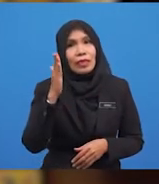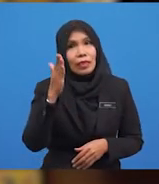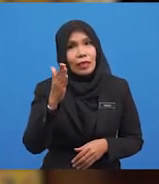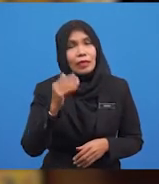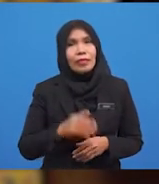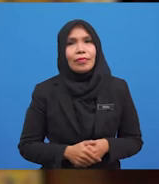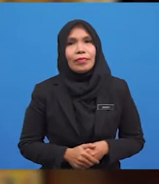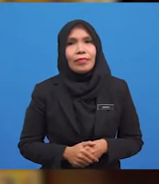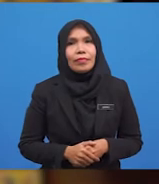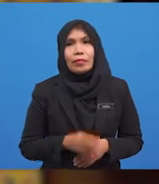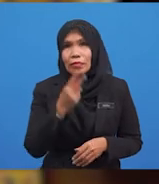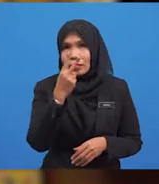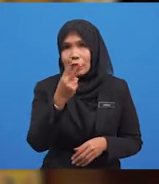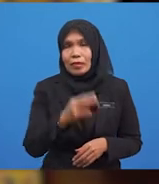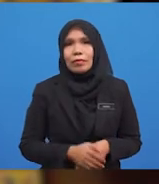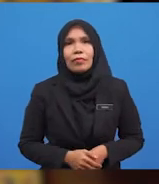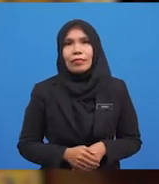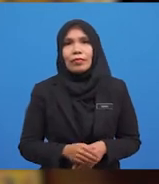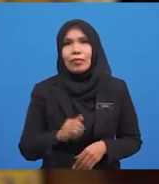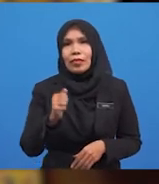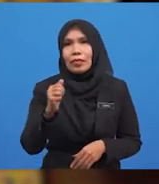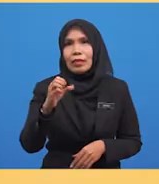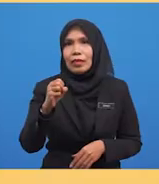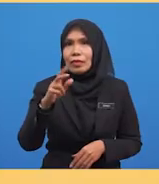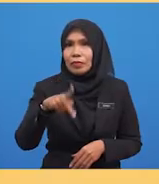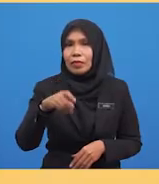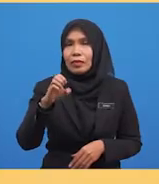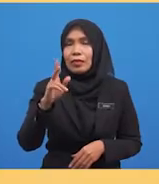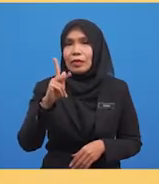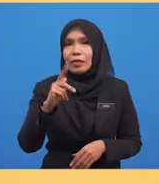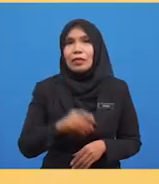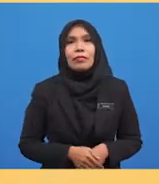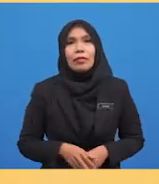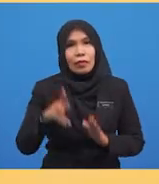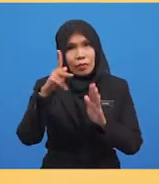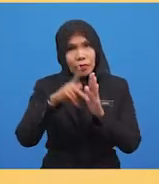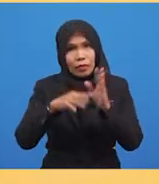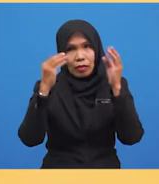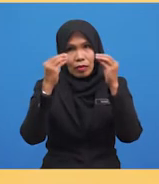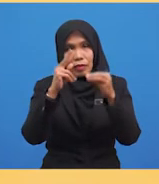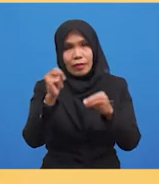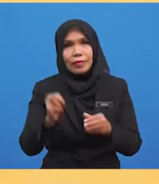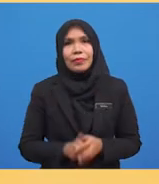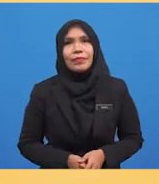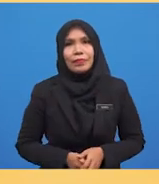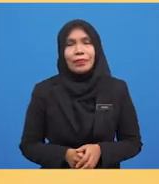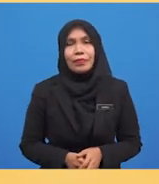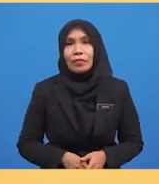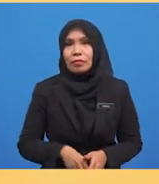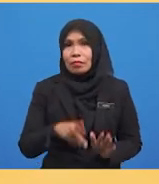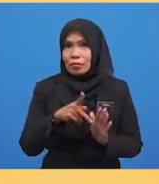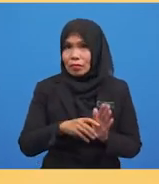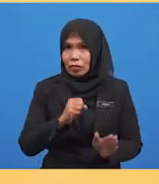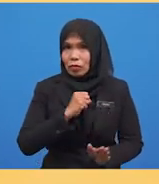telusuri pula aspek pengajaran. Daripada nilai pertama iaitu